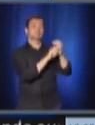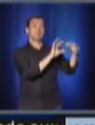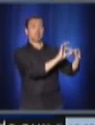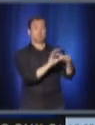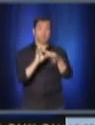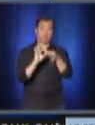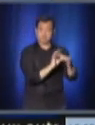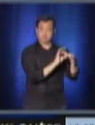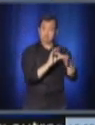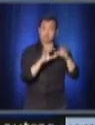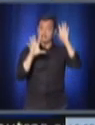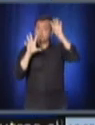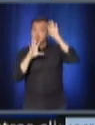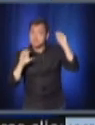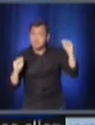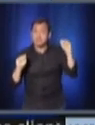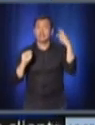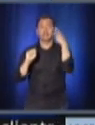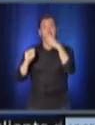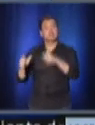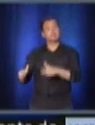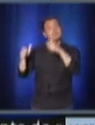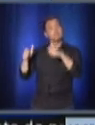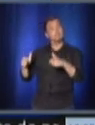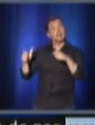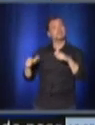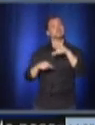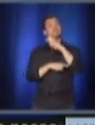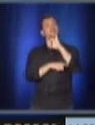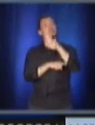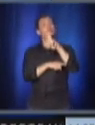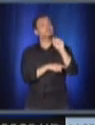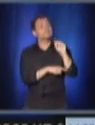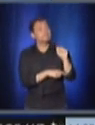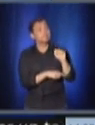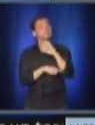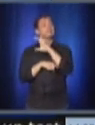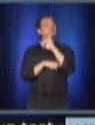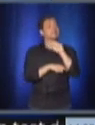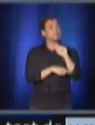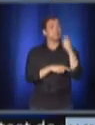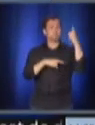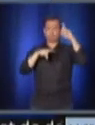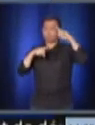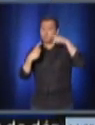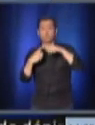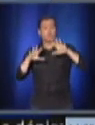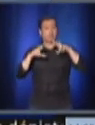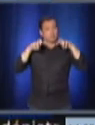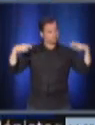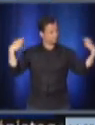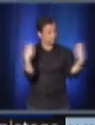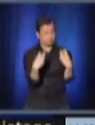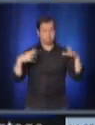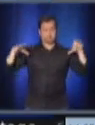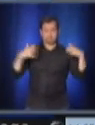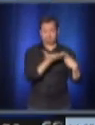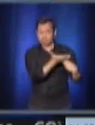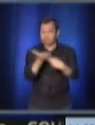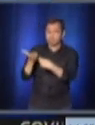PDG des CIS et des CIUS pour arriver ensemble à des solutions concrètes pour augmenter